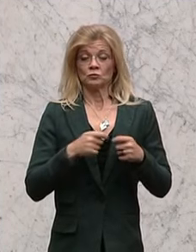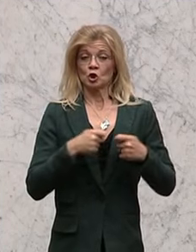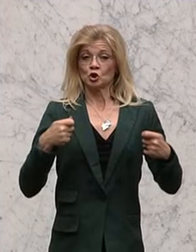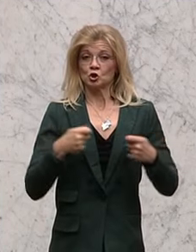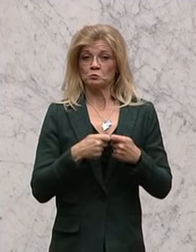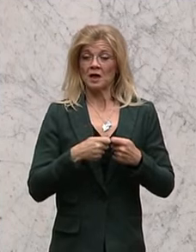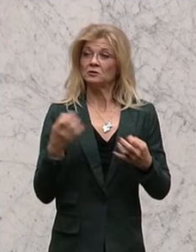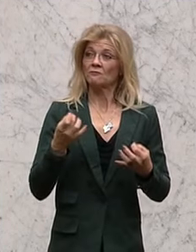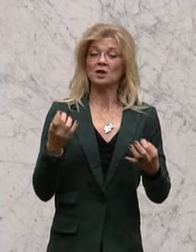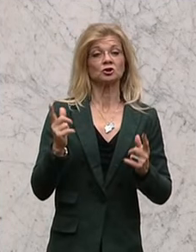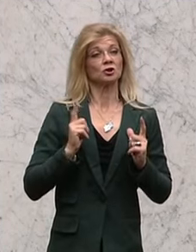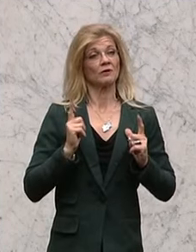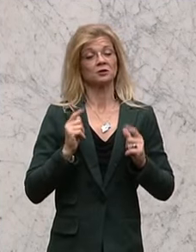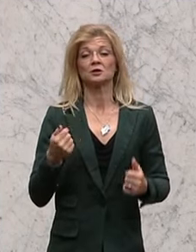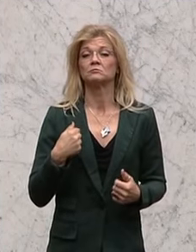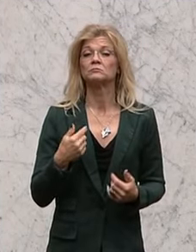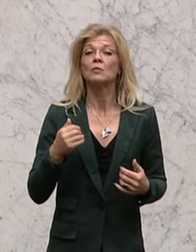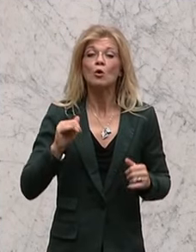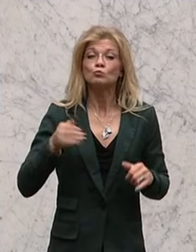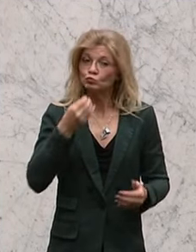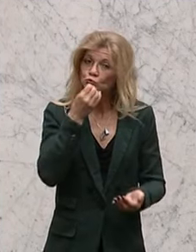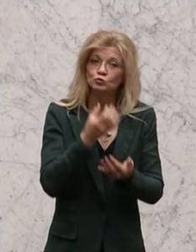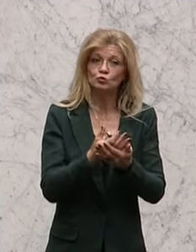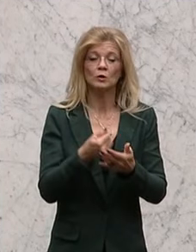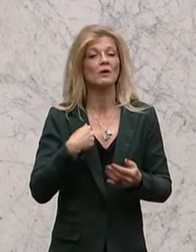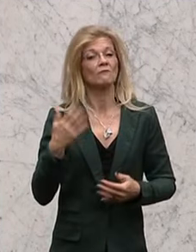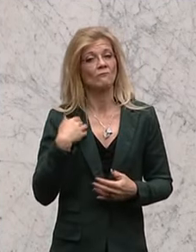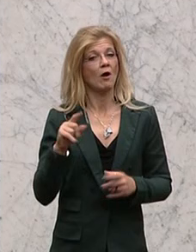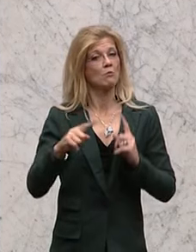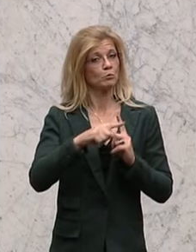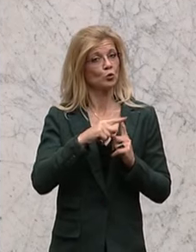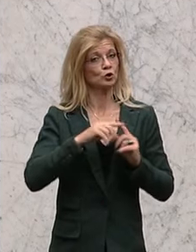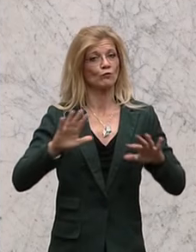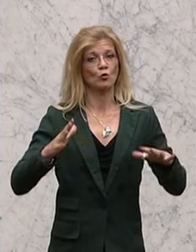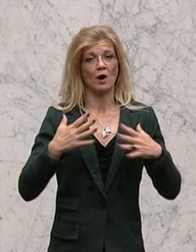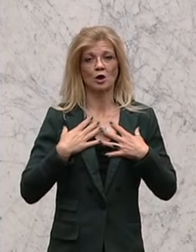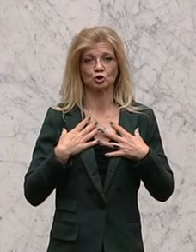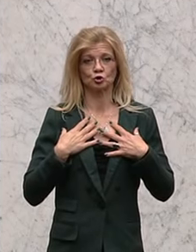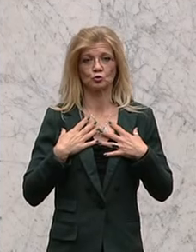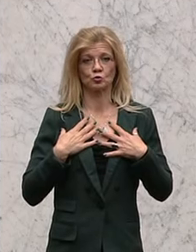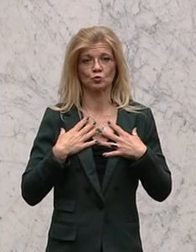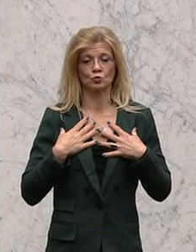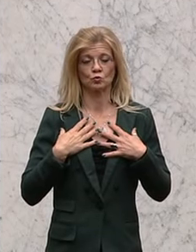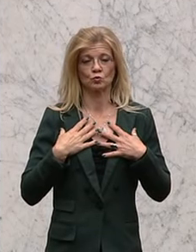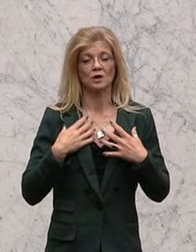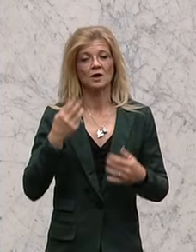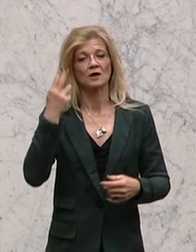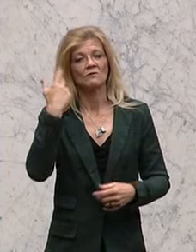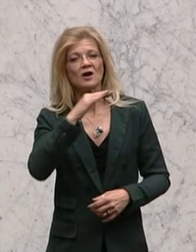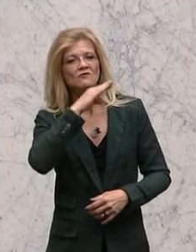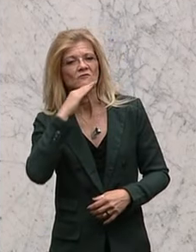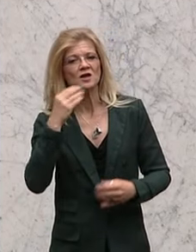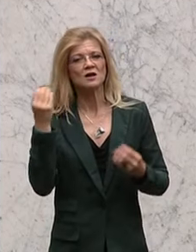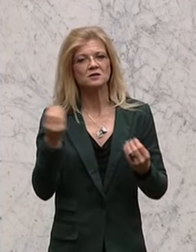sagen, ich war positiv überrascht, da in vielen Dingen Sie auf